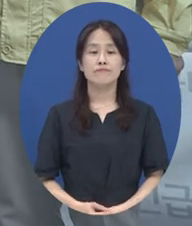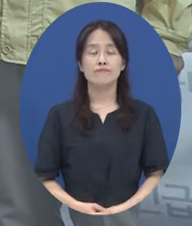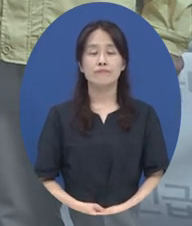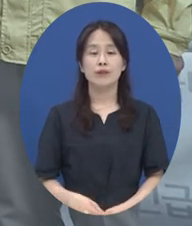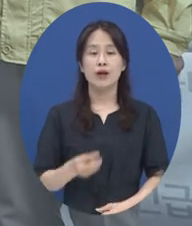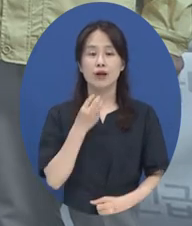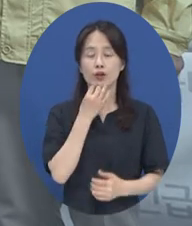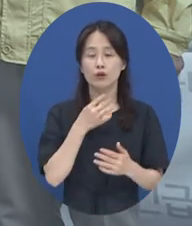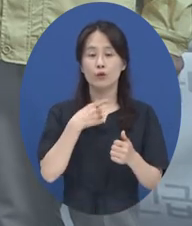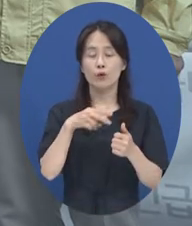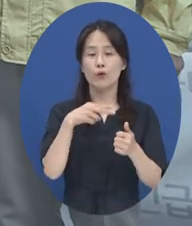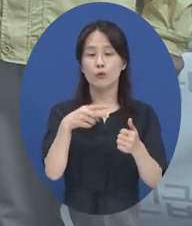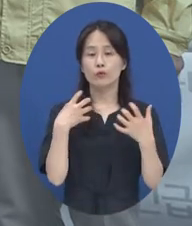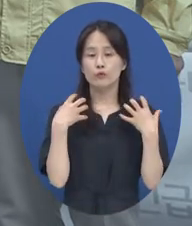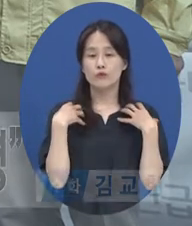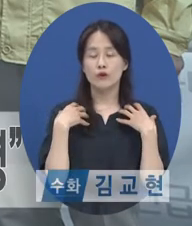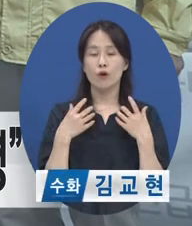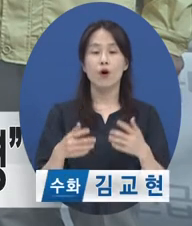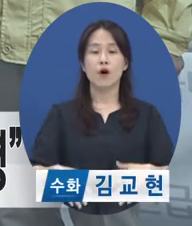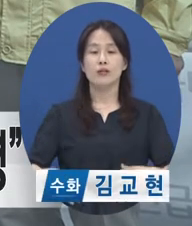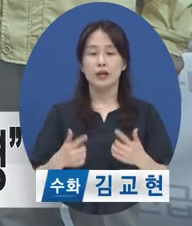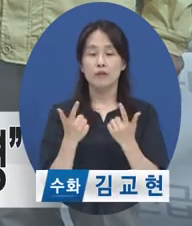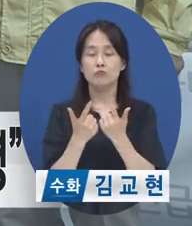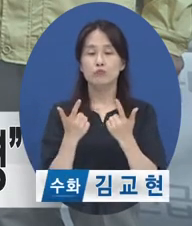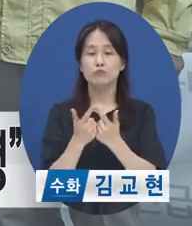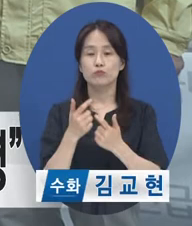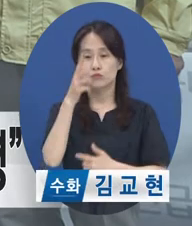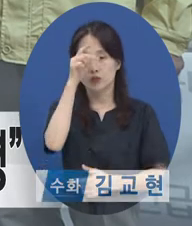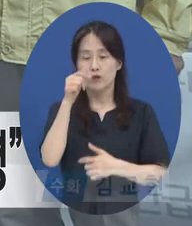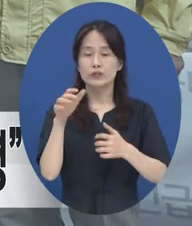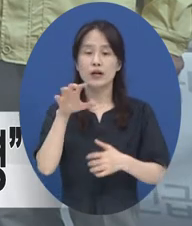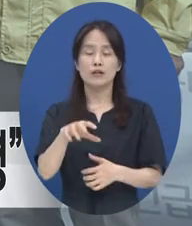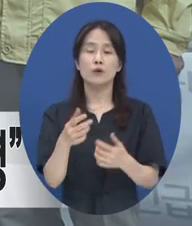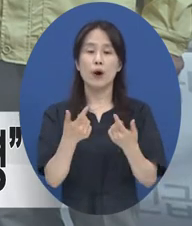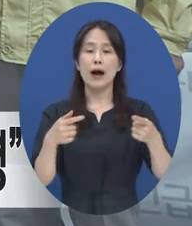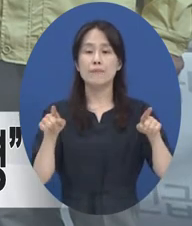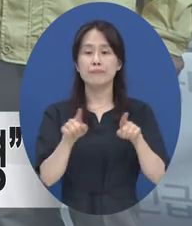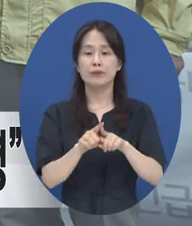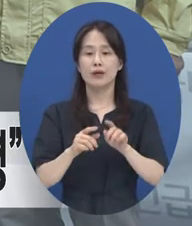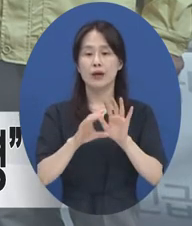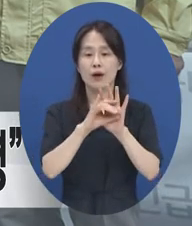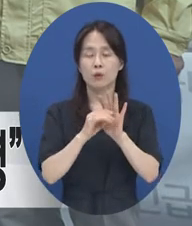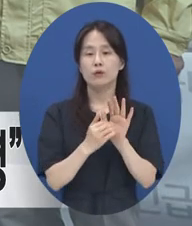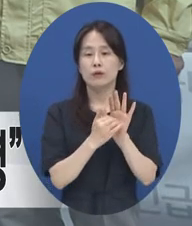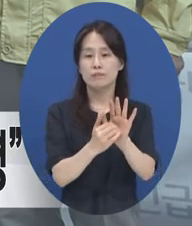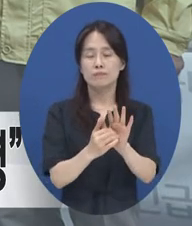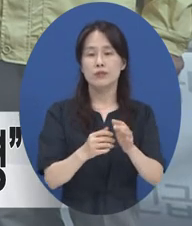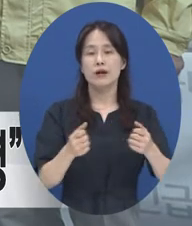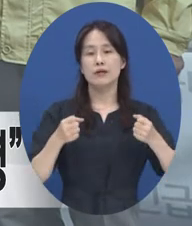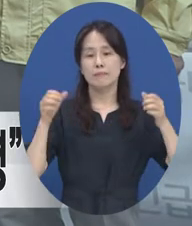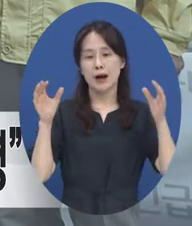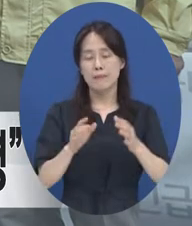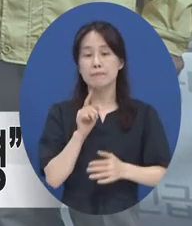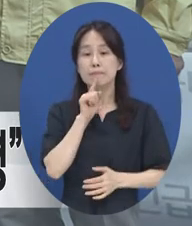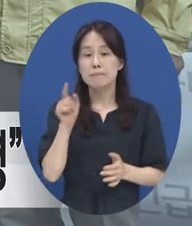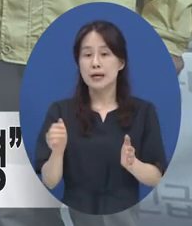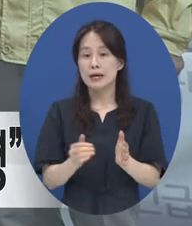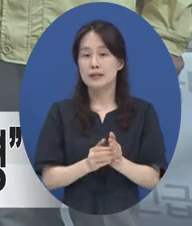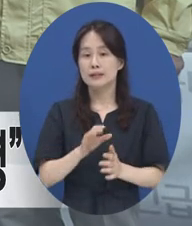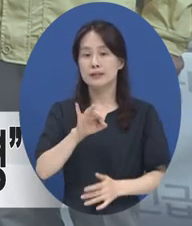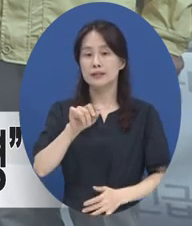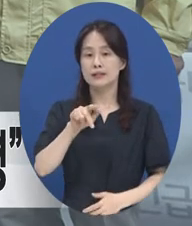경기도가 경기도교육청, 경기도 남북부 지방경찰청과 함께 코로나19 공동대응에 나선다고 밝혔습니다.